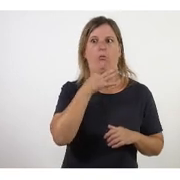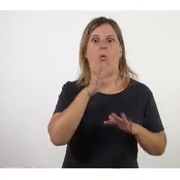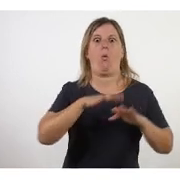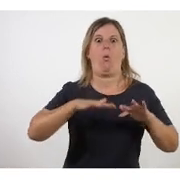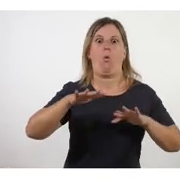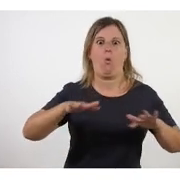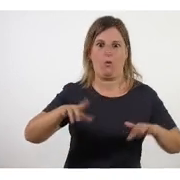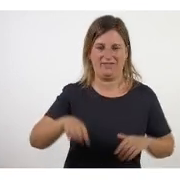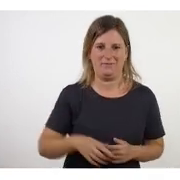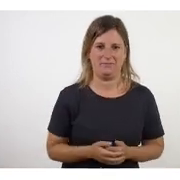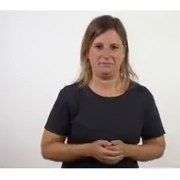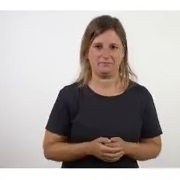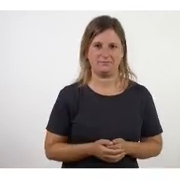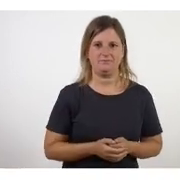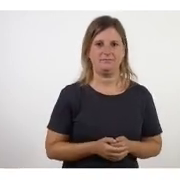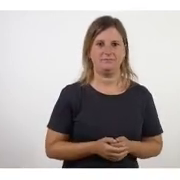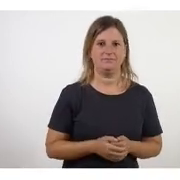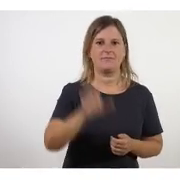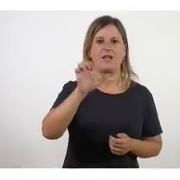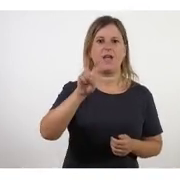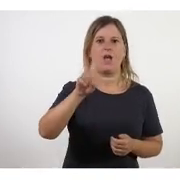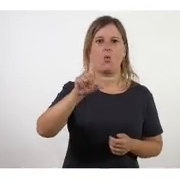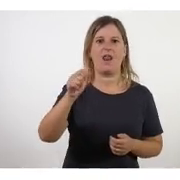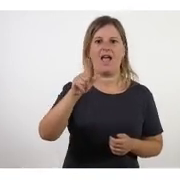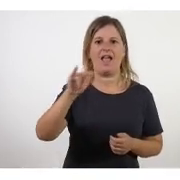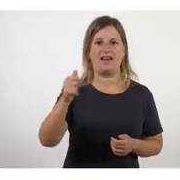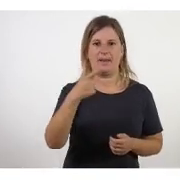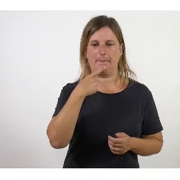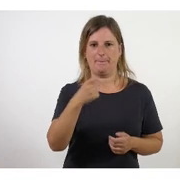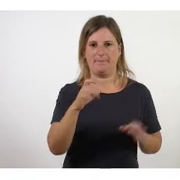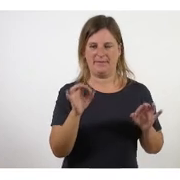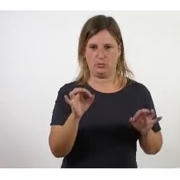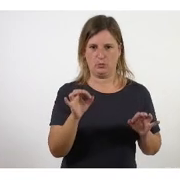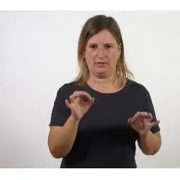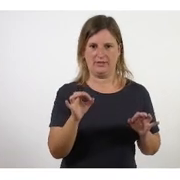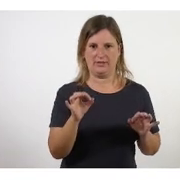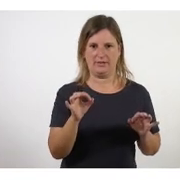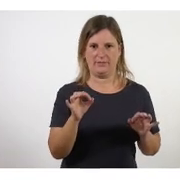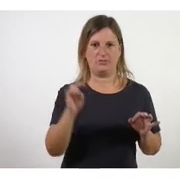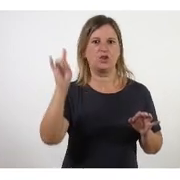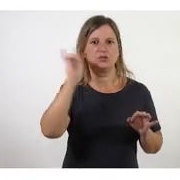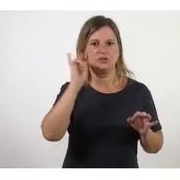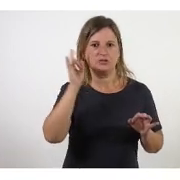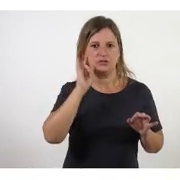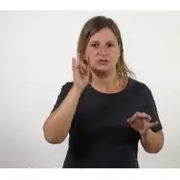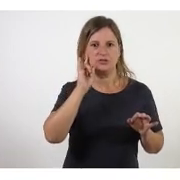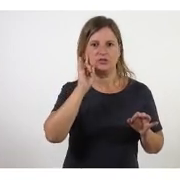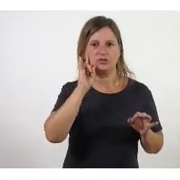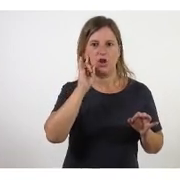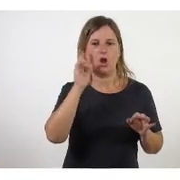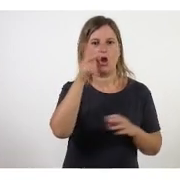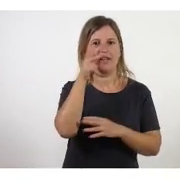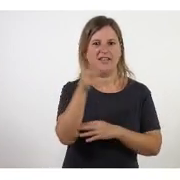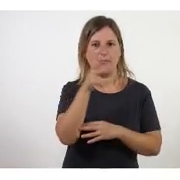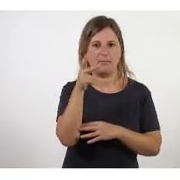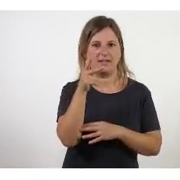Mm-hmm. Mira, l'Eulàlia també ens pregunta, a veure si he entès la pregunta, ens demana si a la línia del so, a la imatge i al vídeo es poden posar